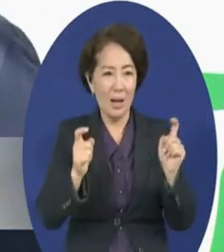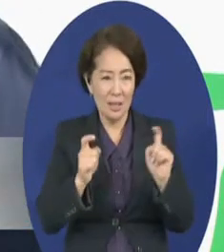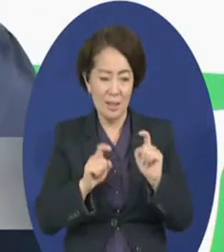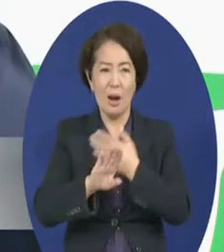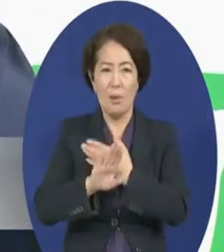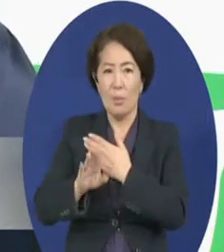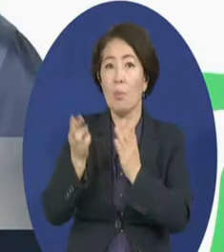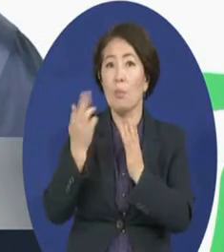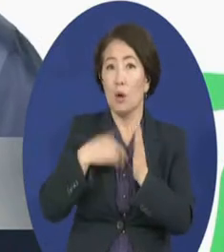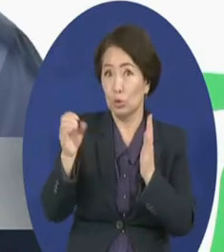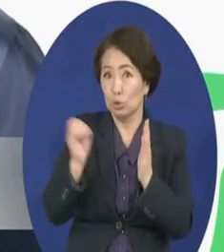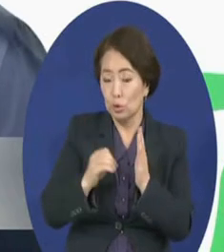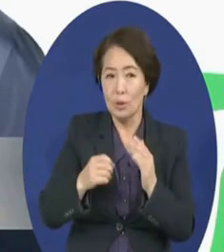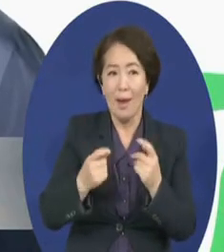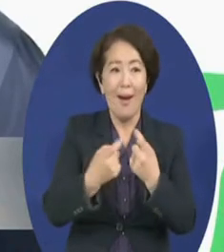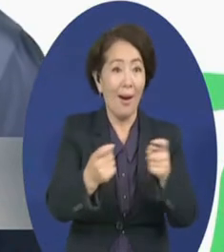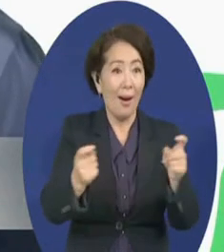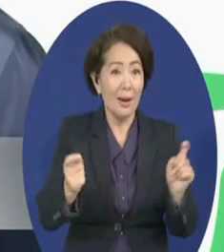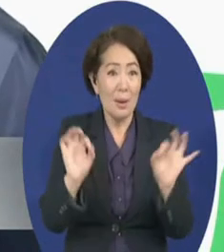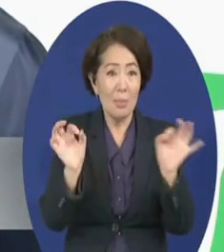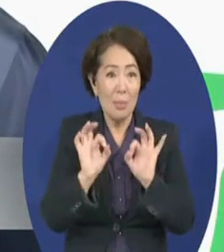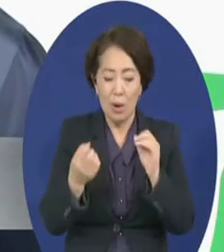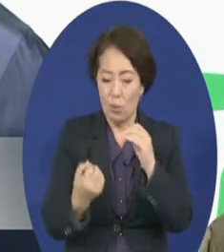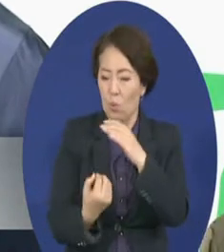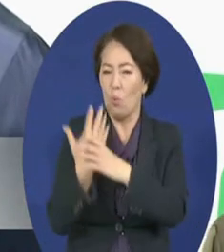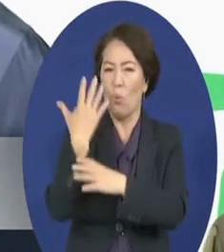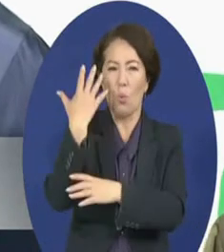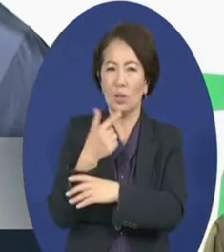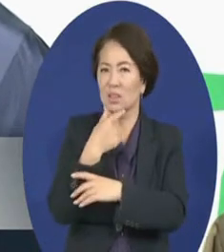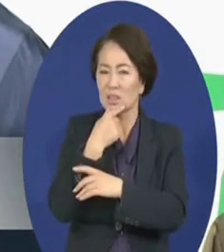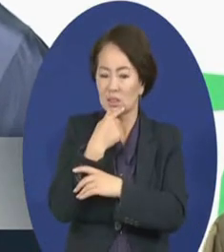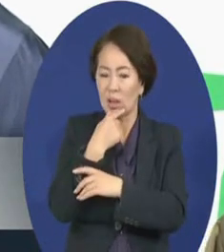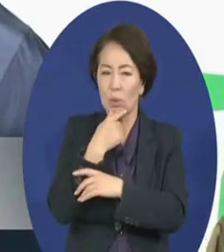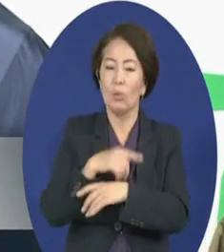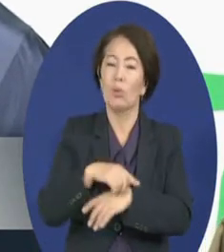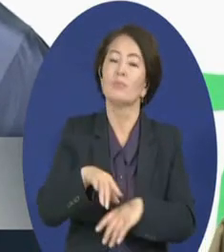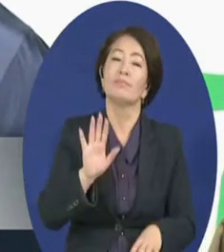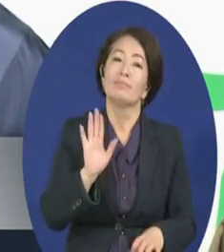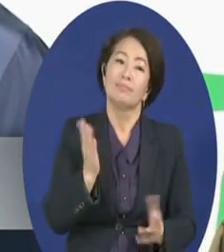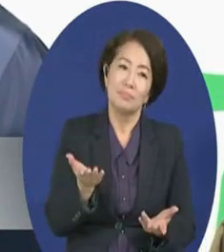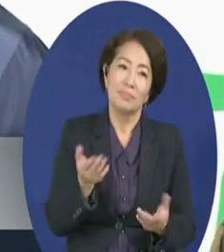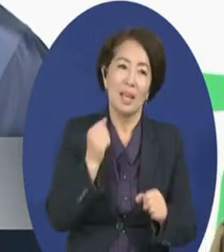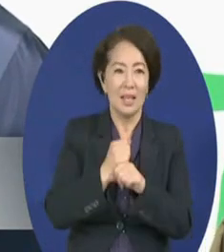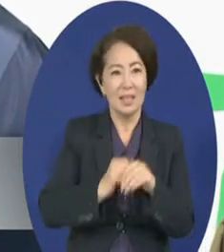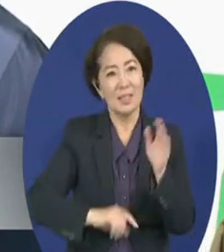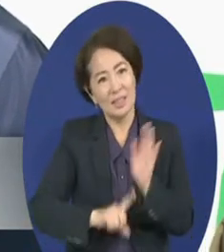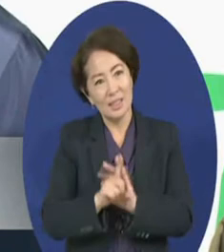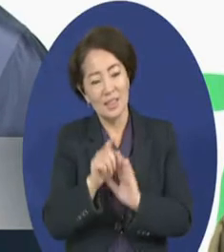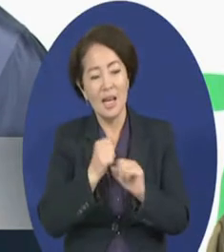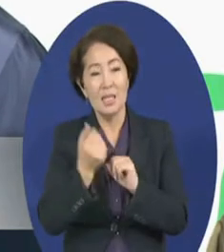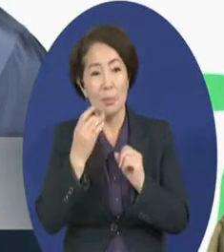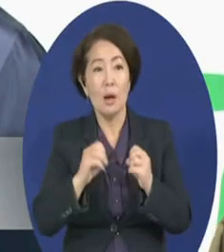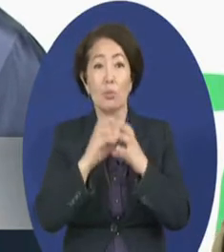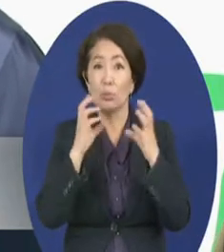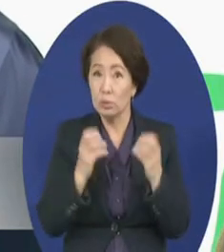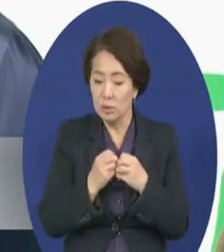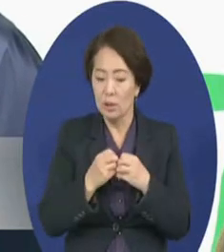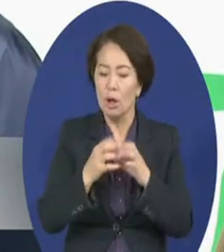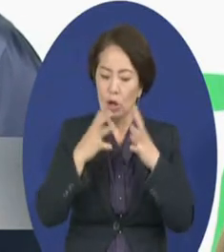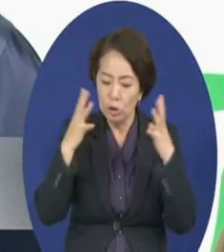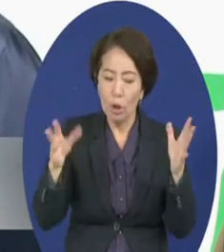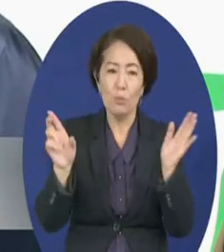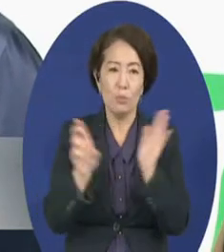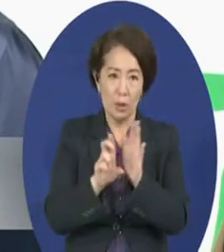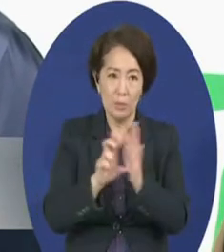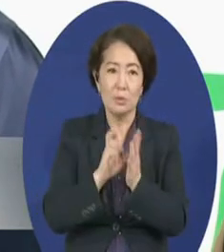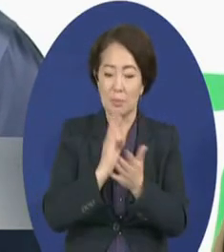барих хэвээр. Хашаа барихгүй бол хизээч урахгүй, хамгаалахгүй бол цаана нь ажхуй эхлээд ажлын байр бий болгоод ингээд явхад бүрэн боломж